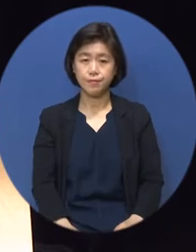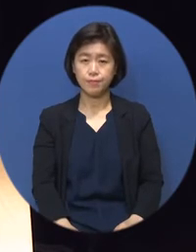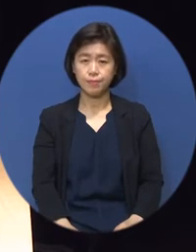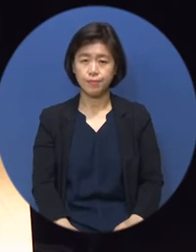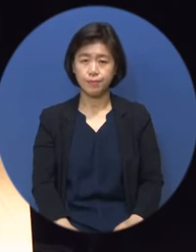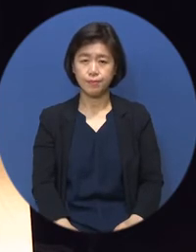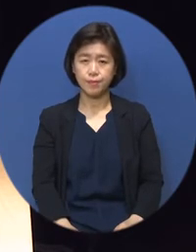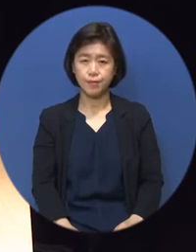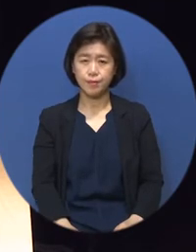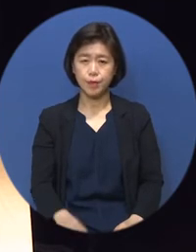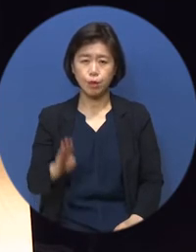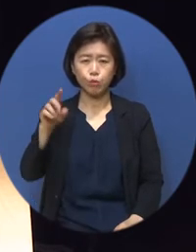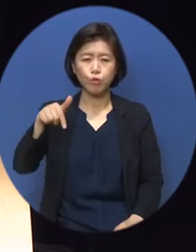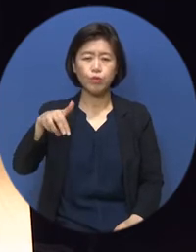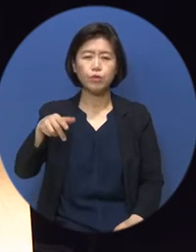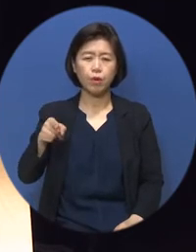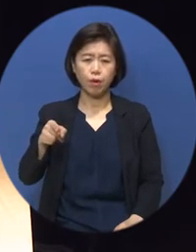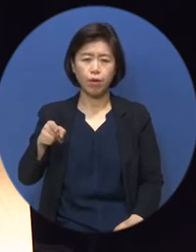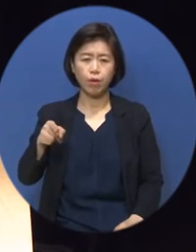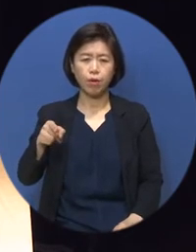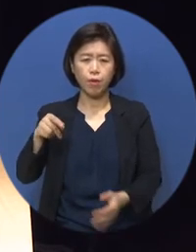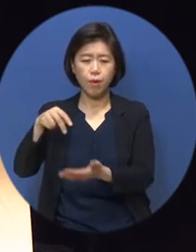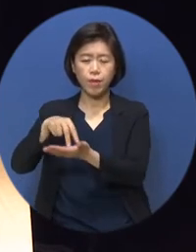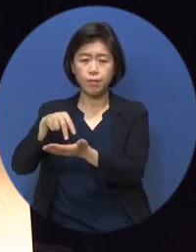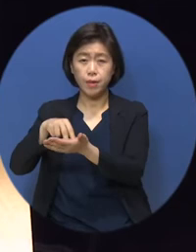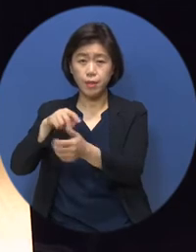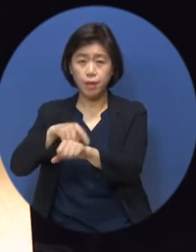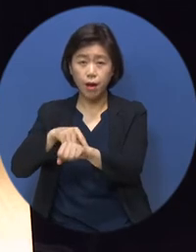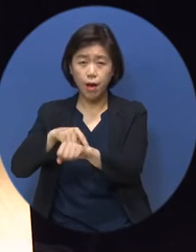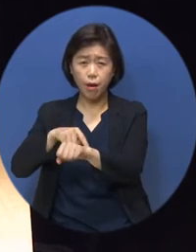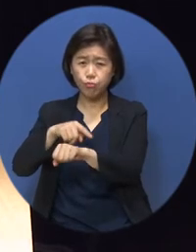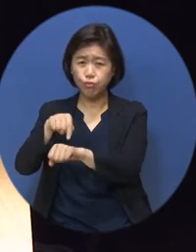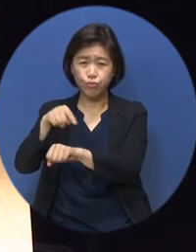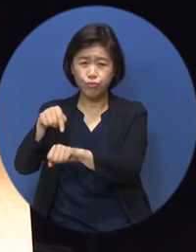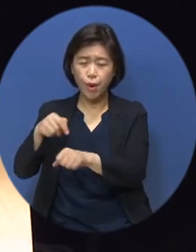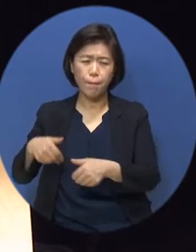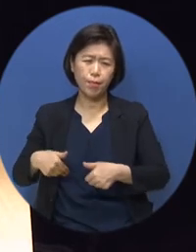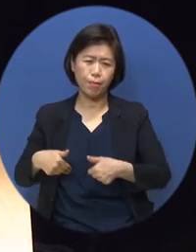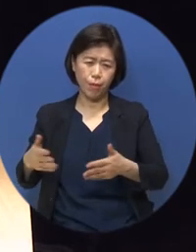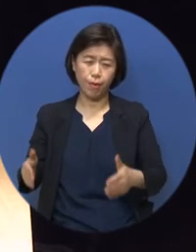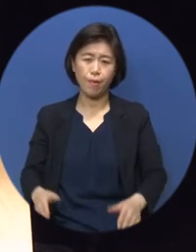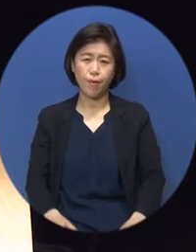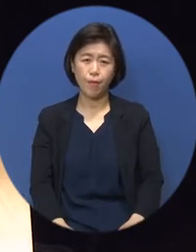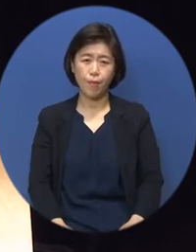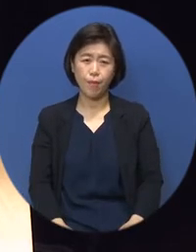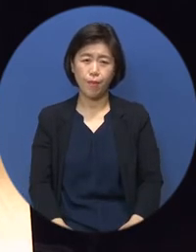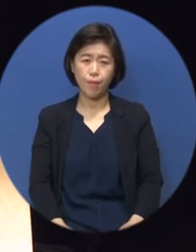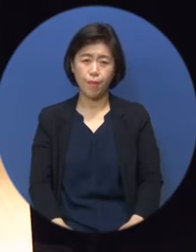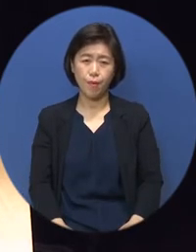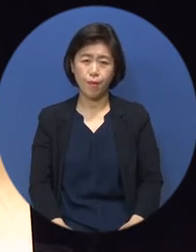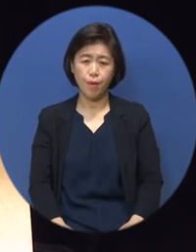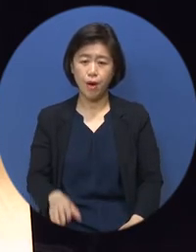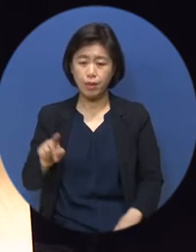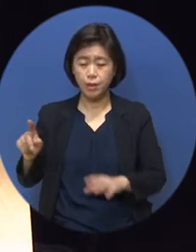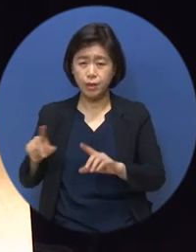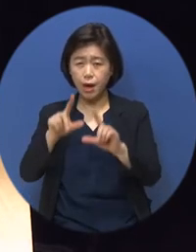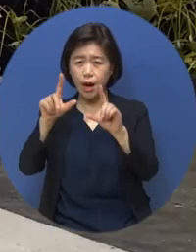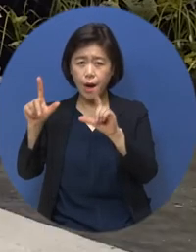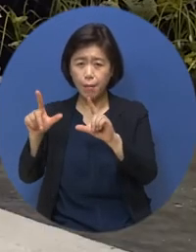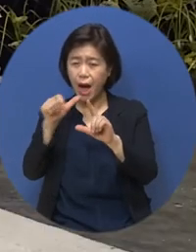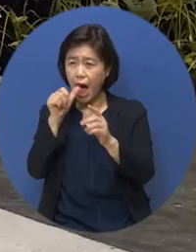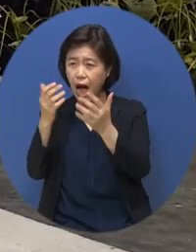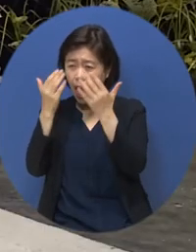부처로서의 시간은 부질없는 것이었고 그 자체가 감옥이었다고 말하고